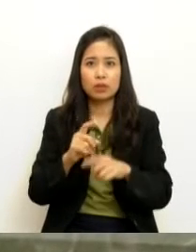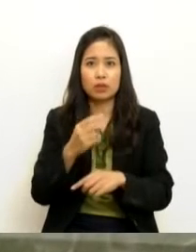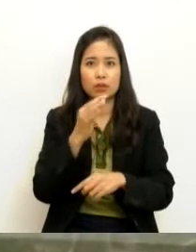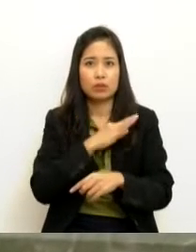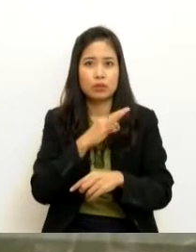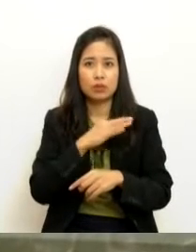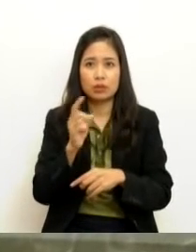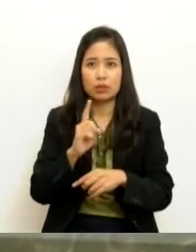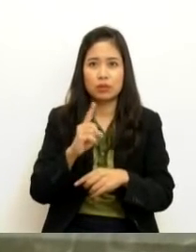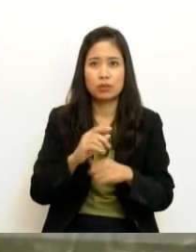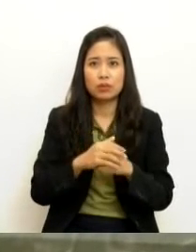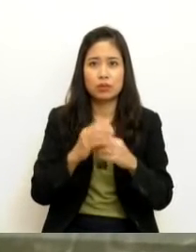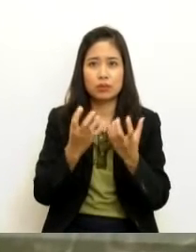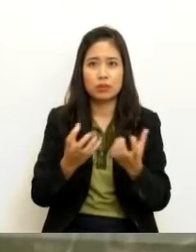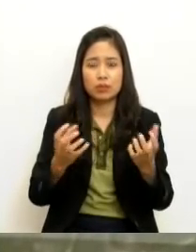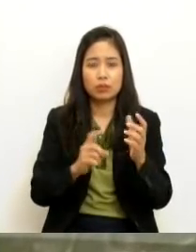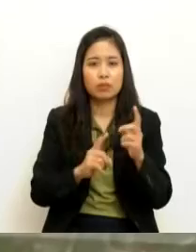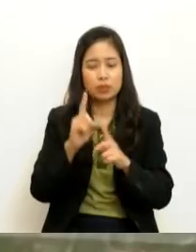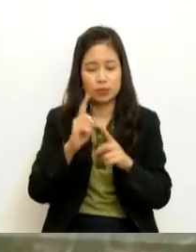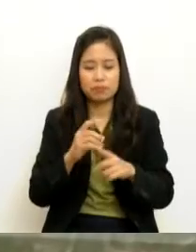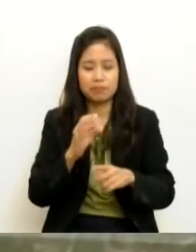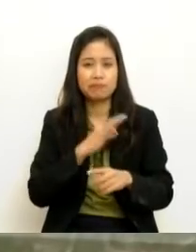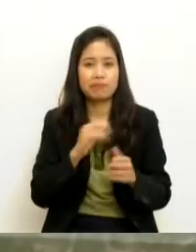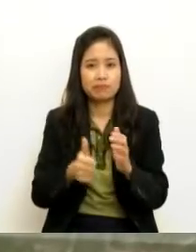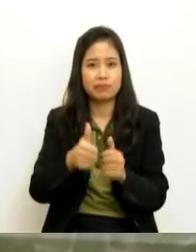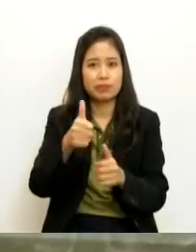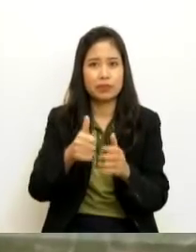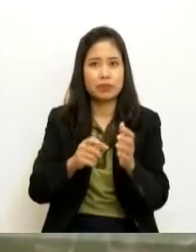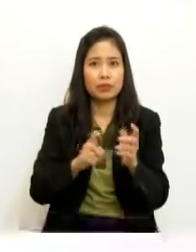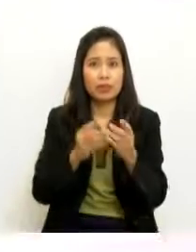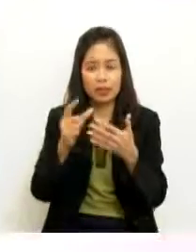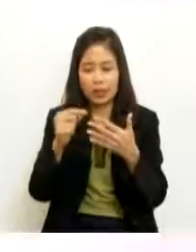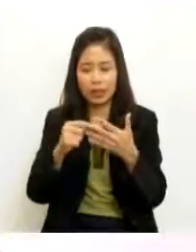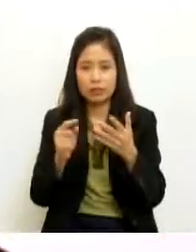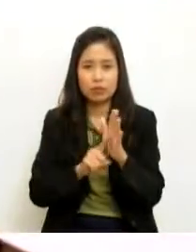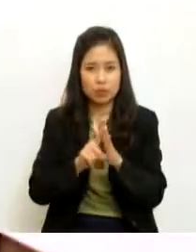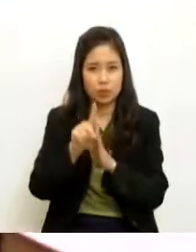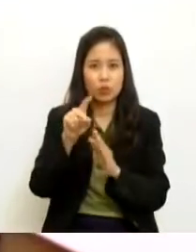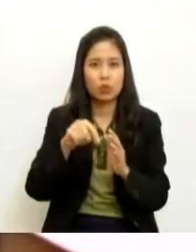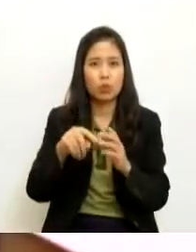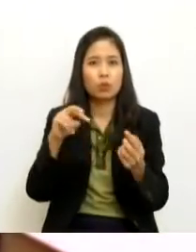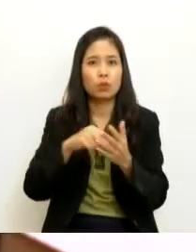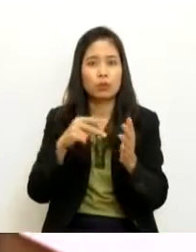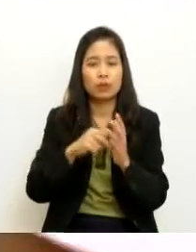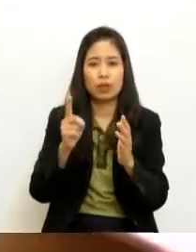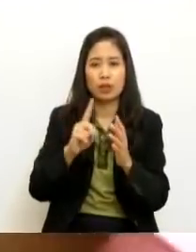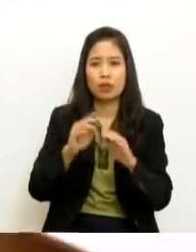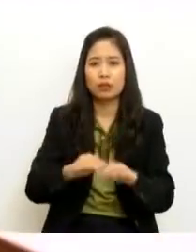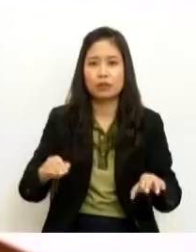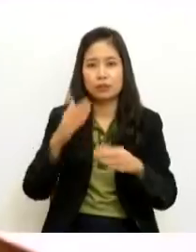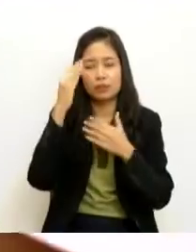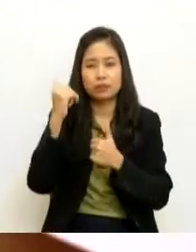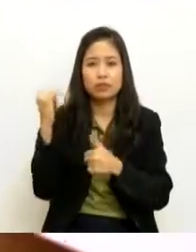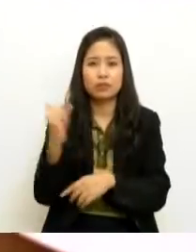ประสบความสำเร็จในระดับที่สูงมากๆนะครับเนื่องจากในช่วงเวลาที่ผ่านมาเนี่ยมีเด็กและเยาวชนผ่านค่ายตร